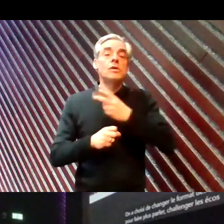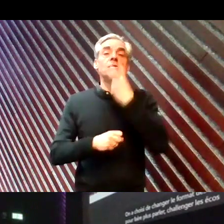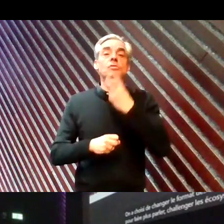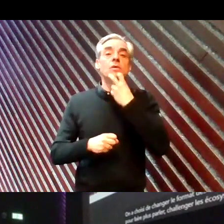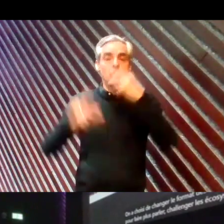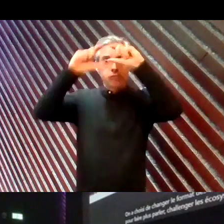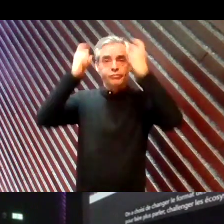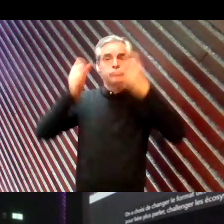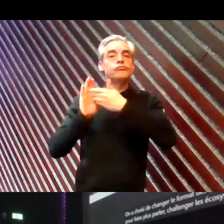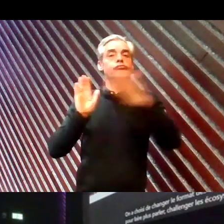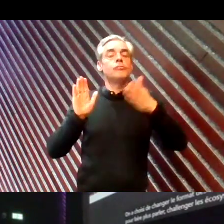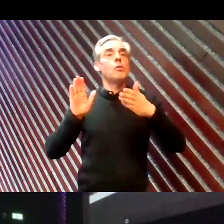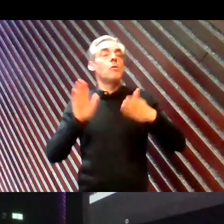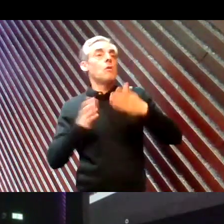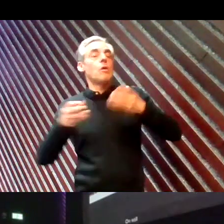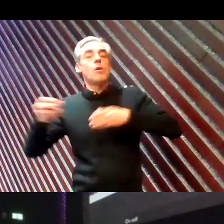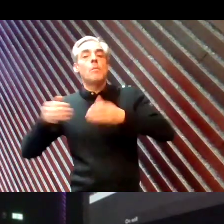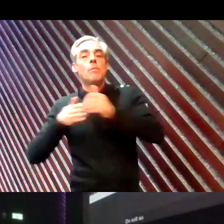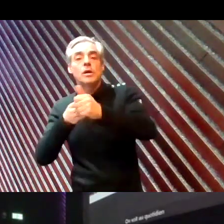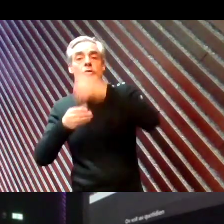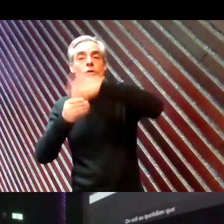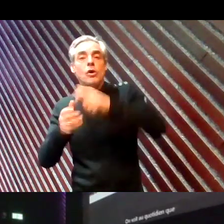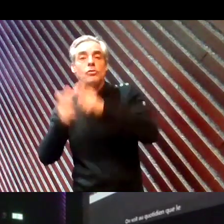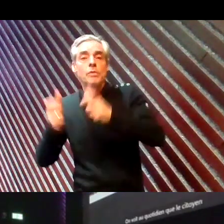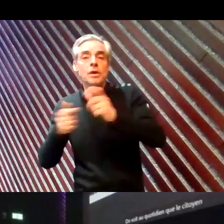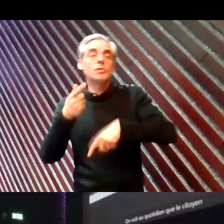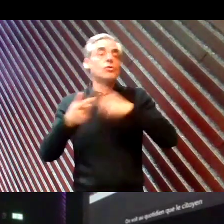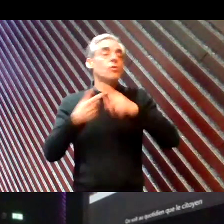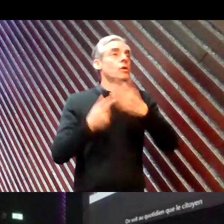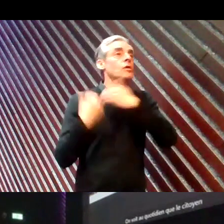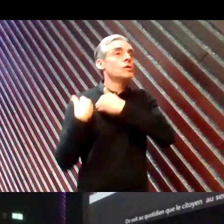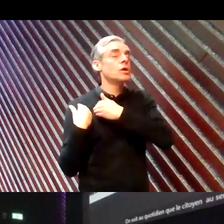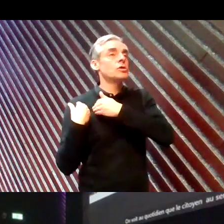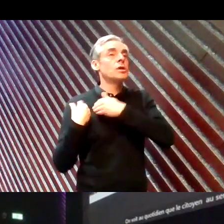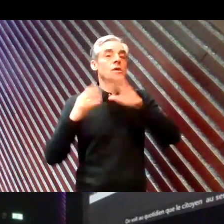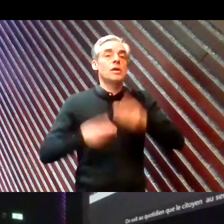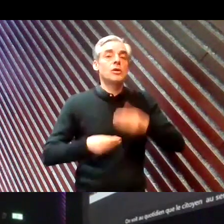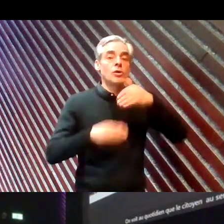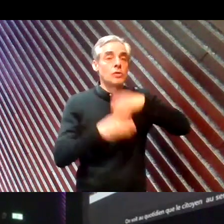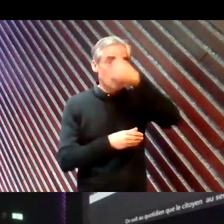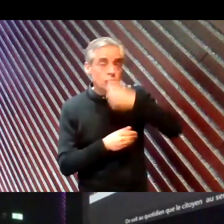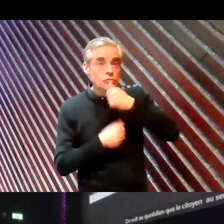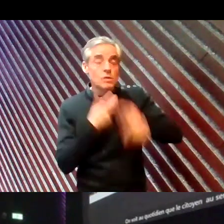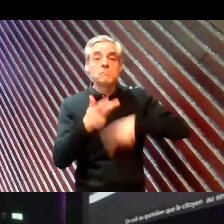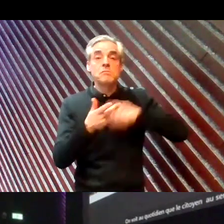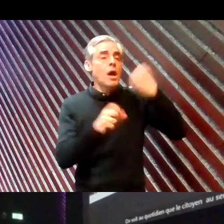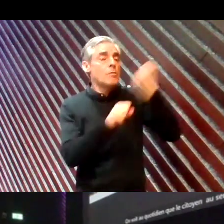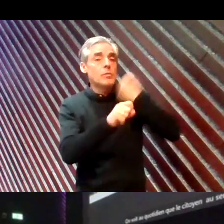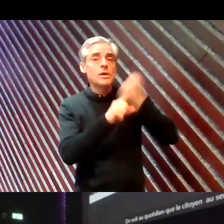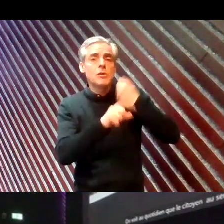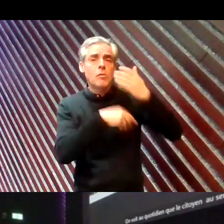au sens large, qu'il soit un manager dans une entreprise, qu'il soit un chargé d'accueil dans un musée, qu'il soit un militant